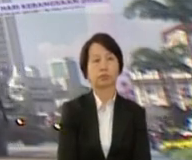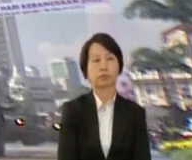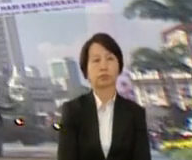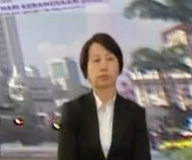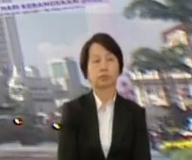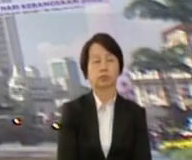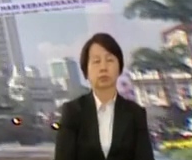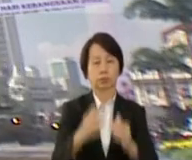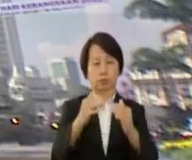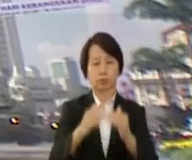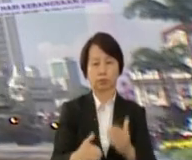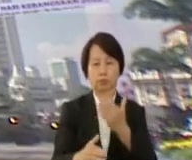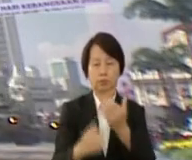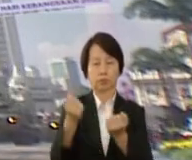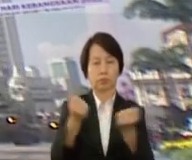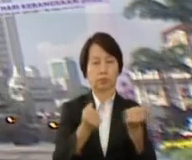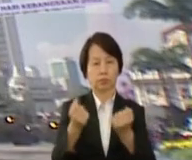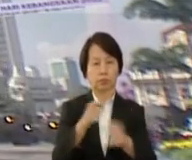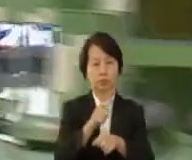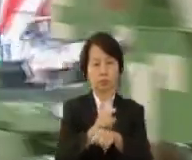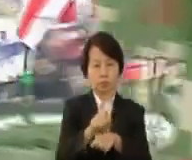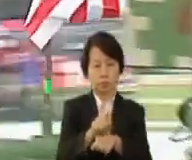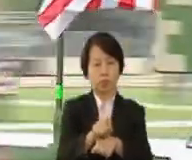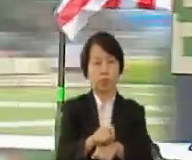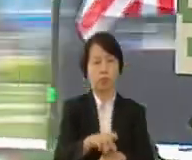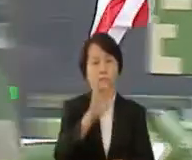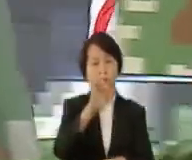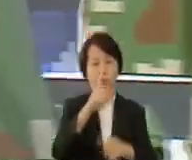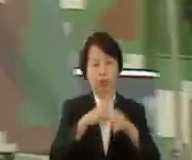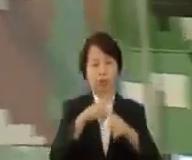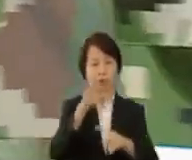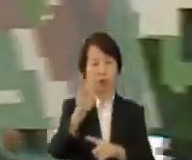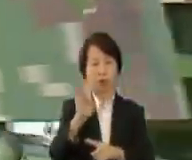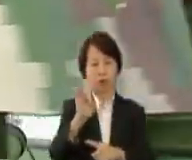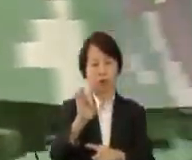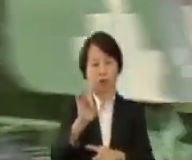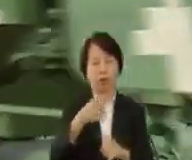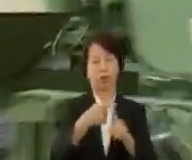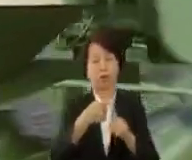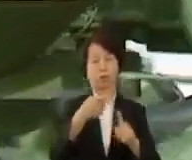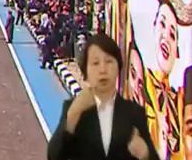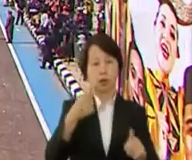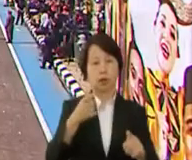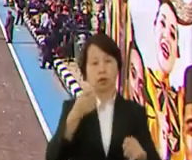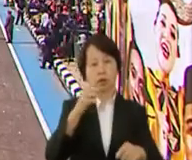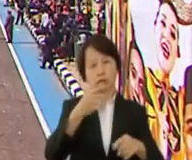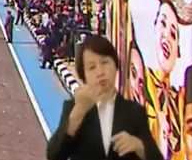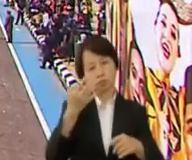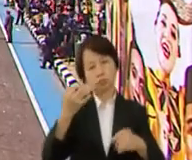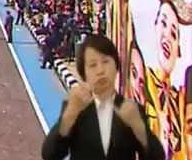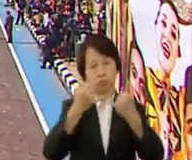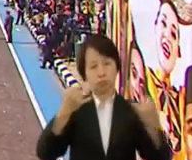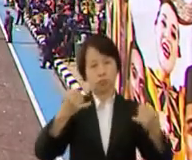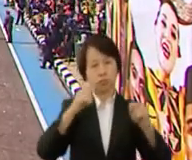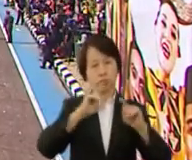Aset berikutnya adalah kenderaan perisai kempita 8x8 yang terdiri daripada beberapa jenis